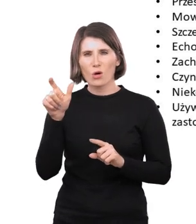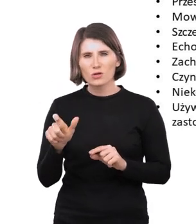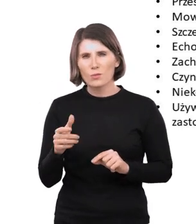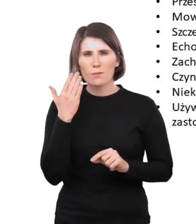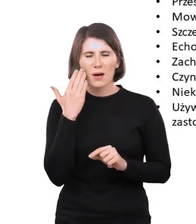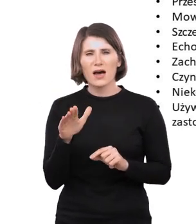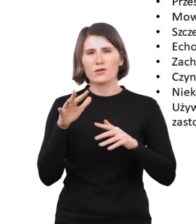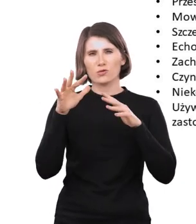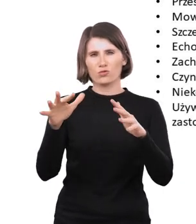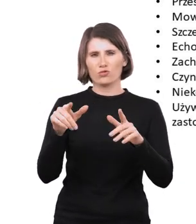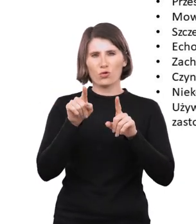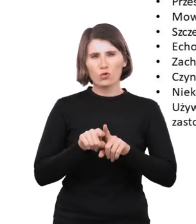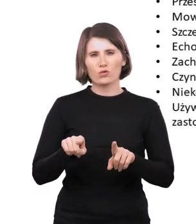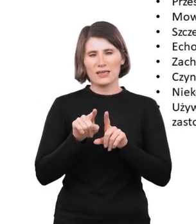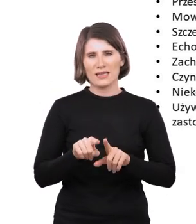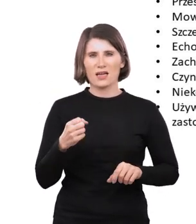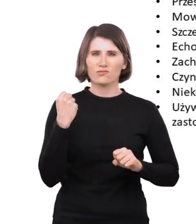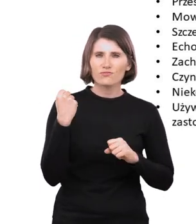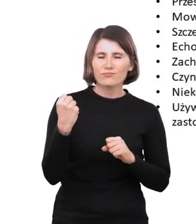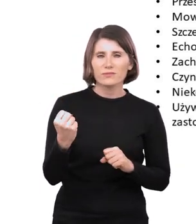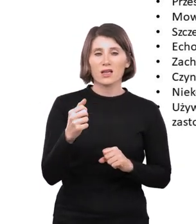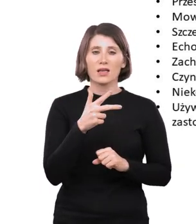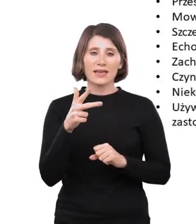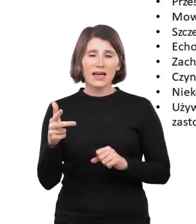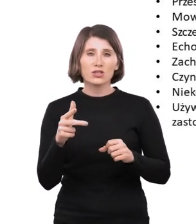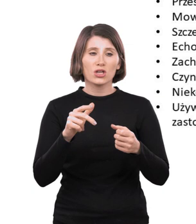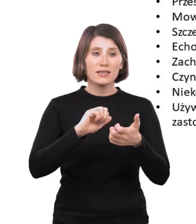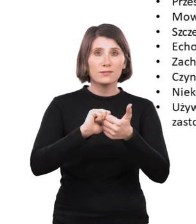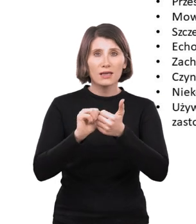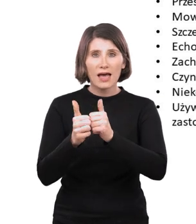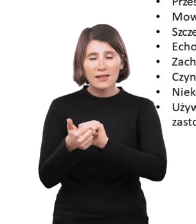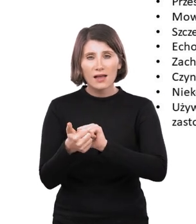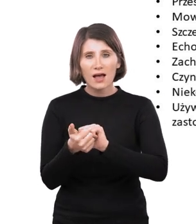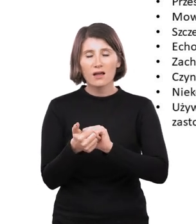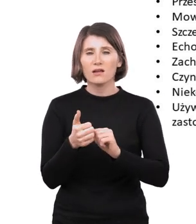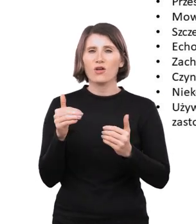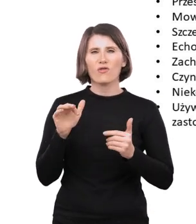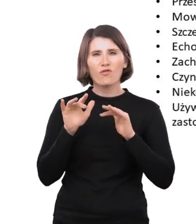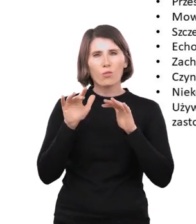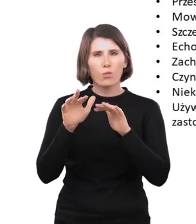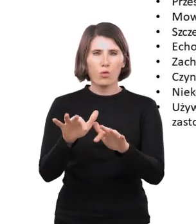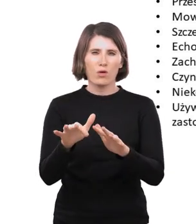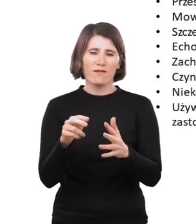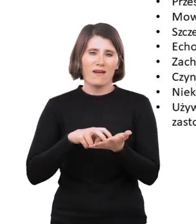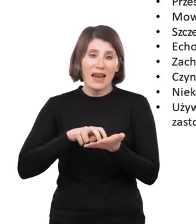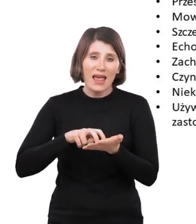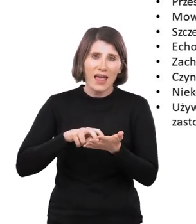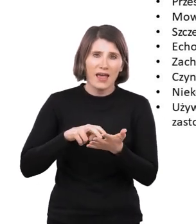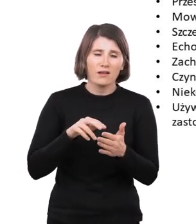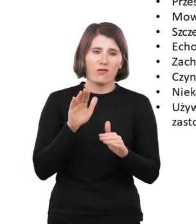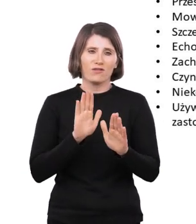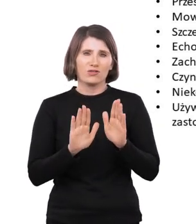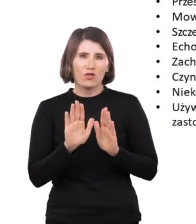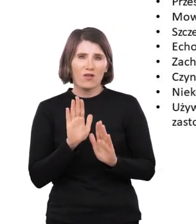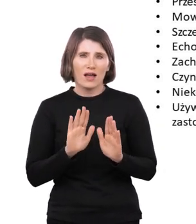autystycznych. I każda zmiana rutyny, każda zmiana może powodować u nich lęk, obawę, wycofanie, a nawet